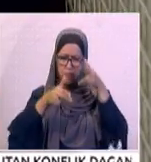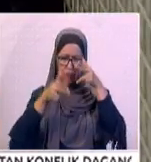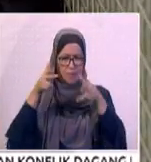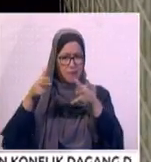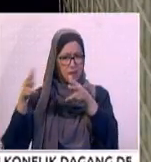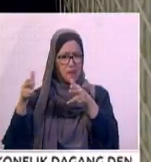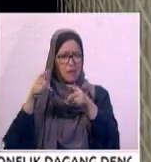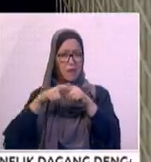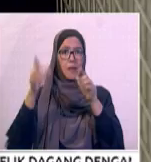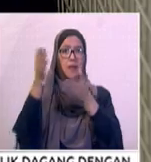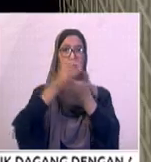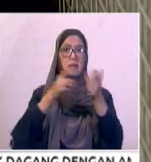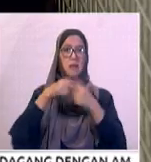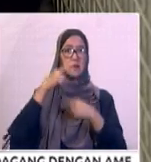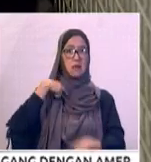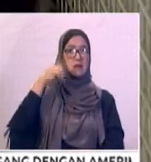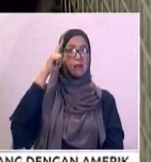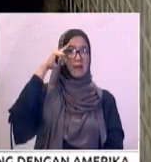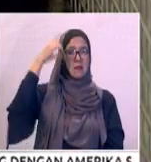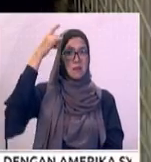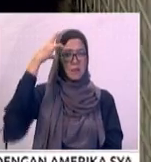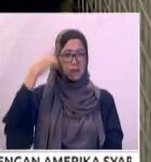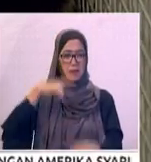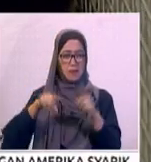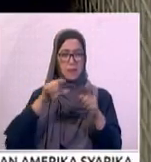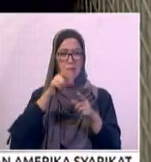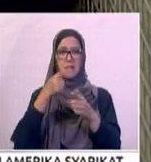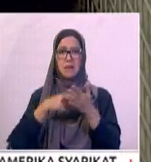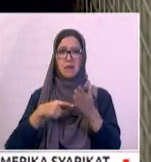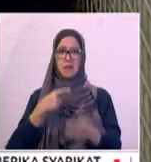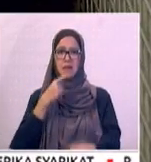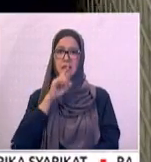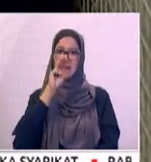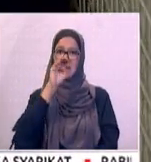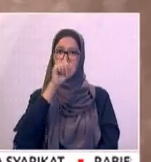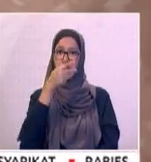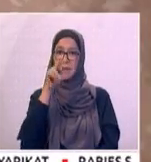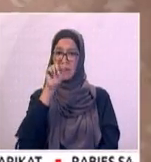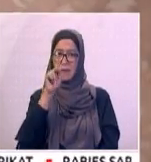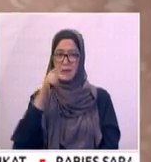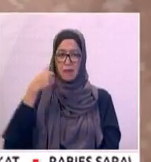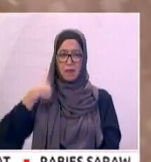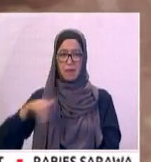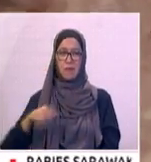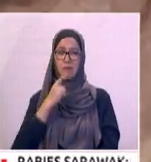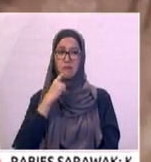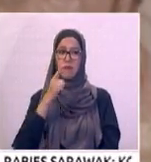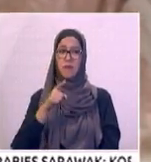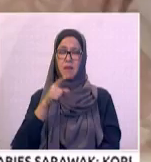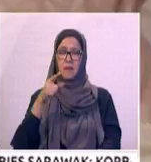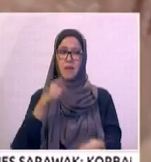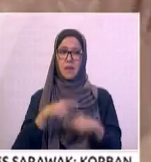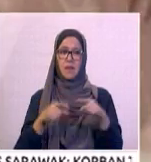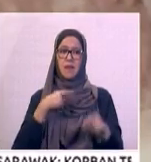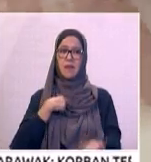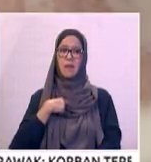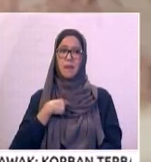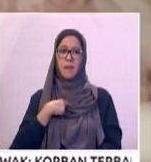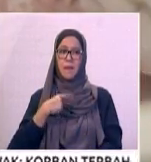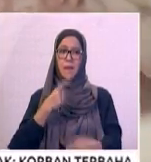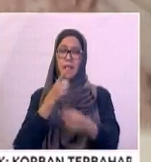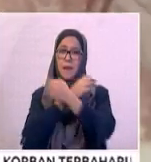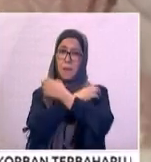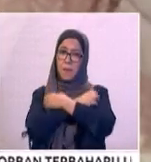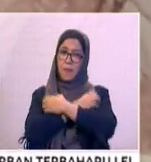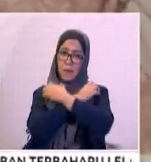ia adalah makhluk asing. Sepasang panda kembar gergasi dilahirkan di sebuah zoo di Belgium. Zoo Paradisa mengesahkan kelahiran